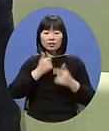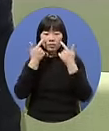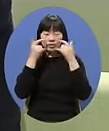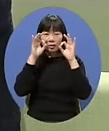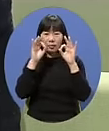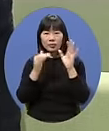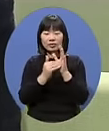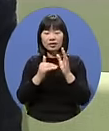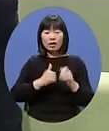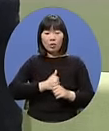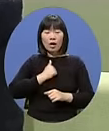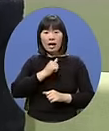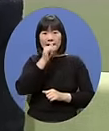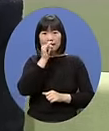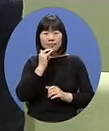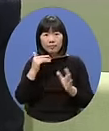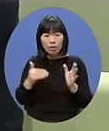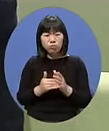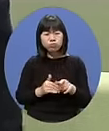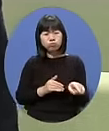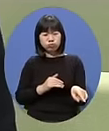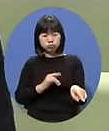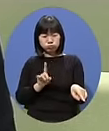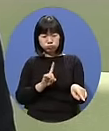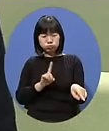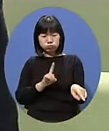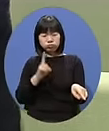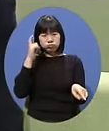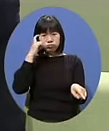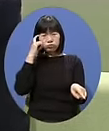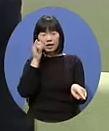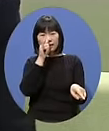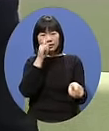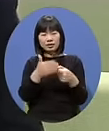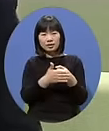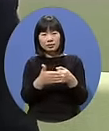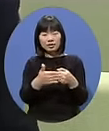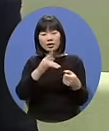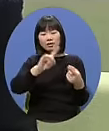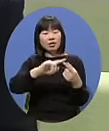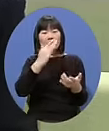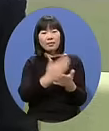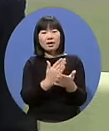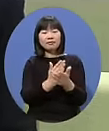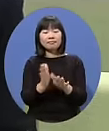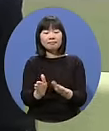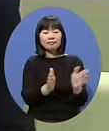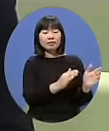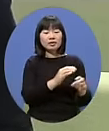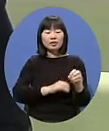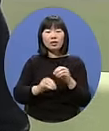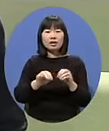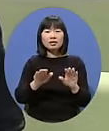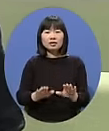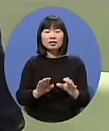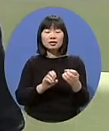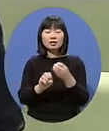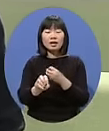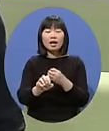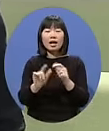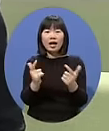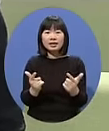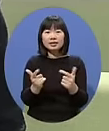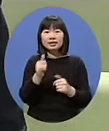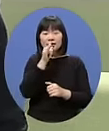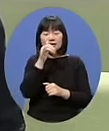분명한데 화났어? 그러면 저 뭐야? 뭐 이런 생각을 갖게 네. 하니까 그런 거 말고 오히려 이 아이가 대답을 안